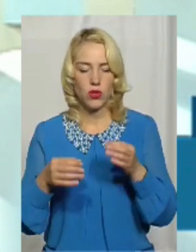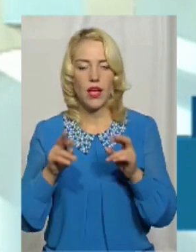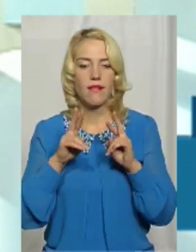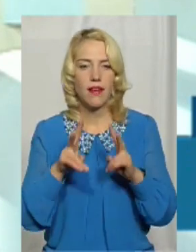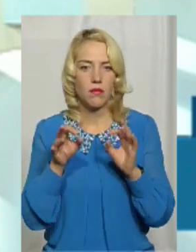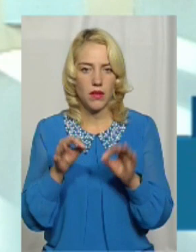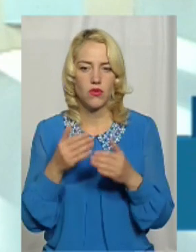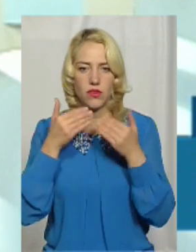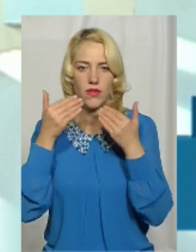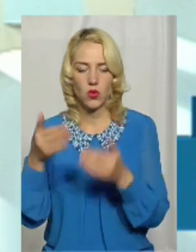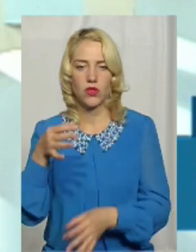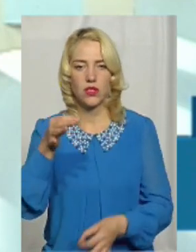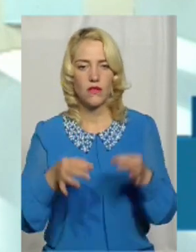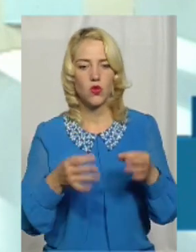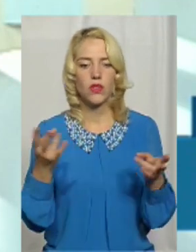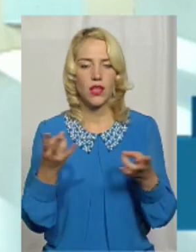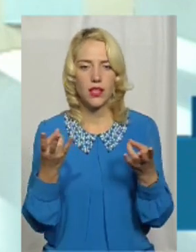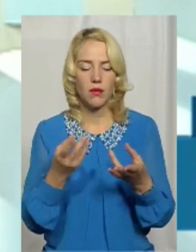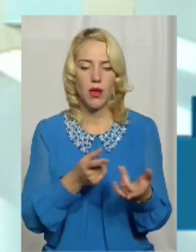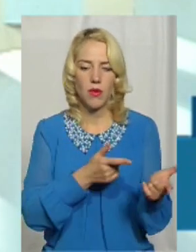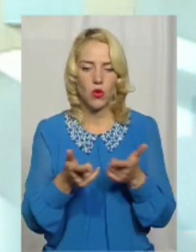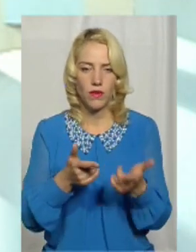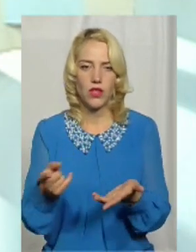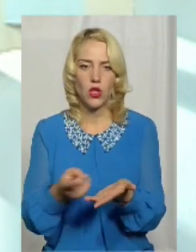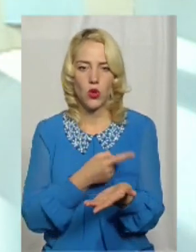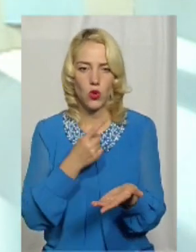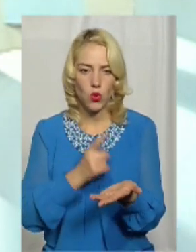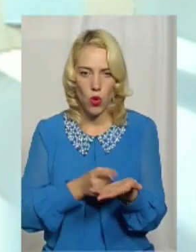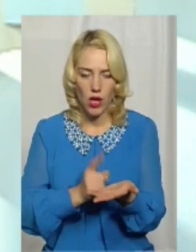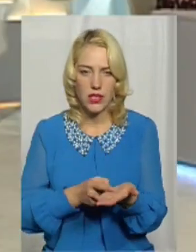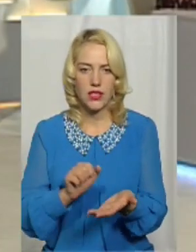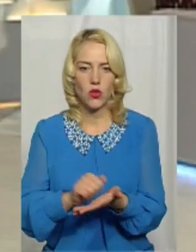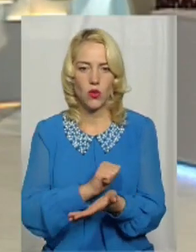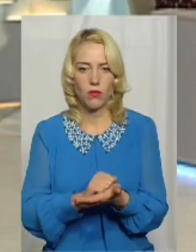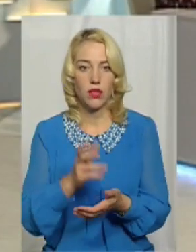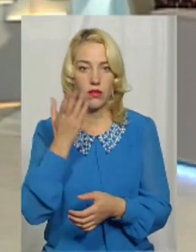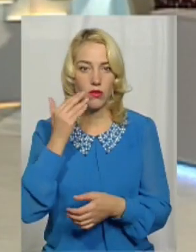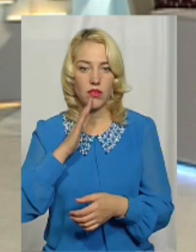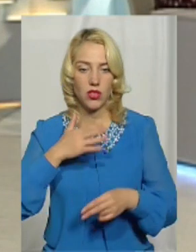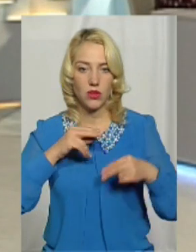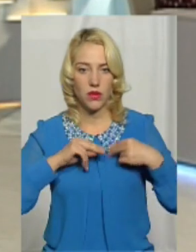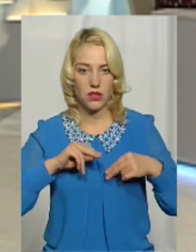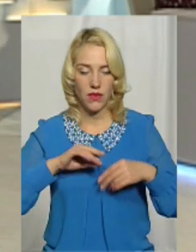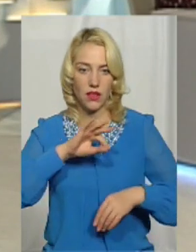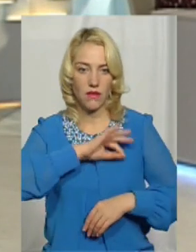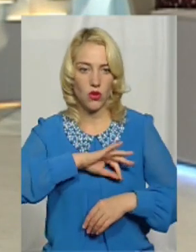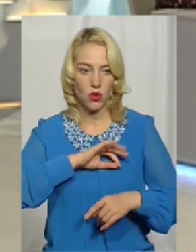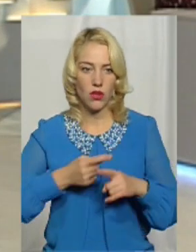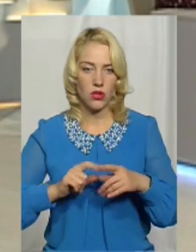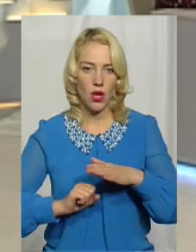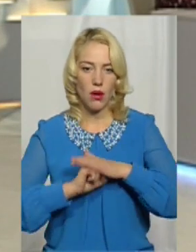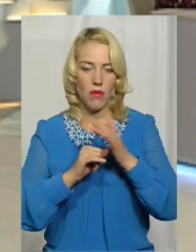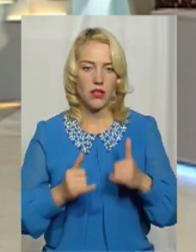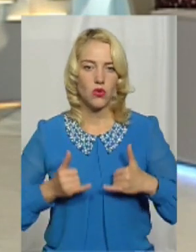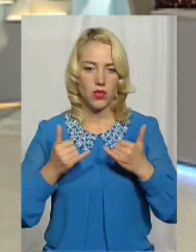до суду, які необхідно підготувати докази, документи. І коли наші працівники використовують цю базу